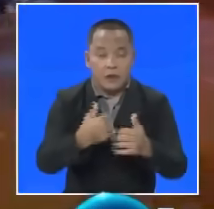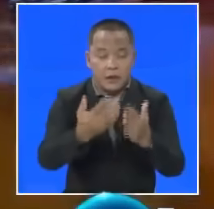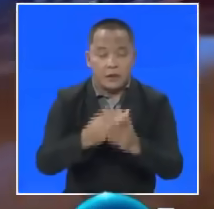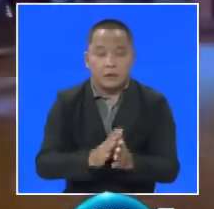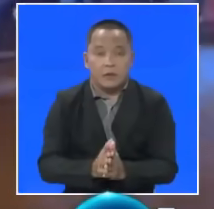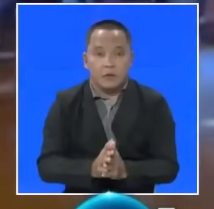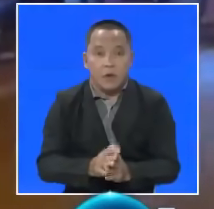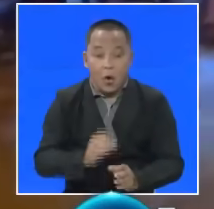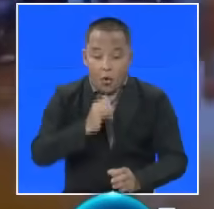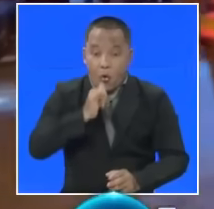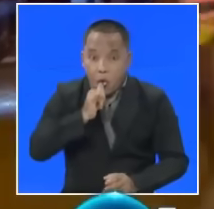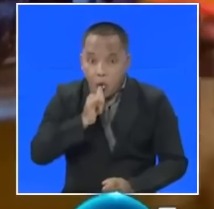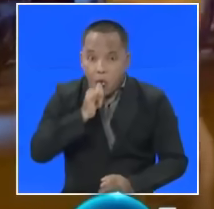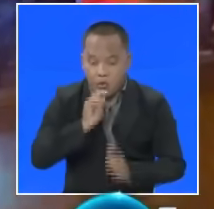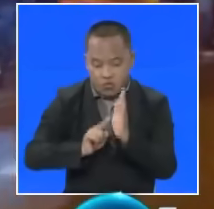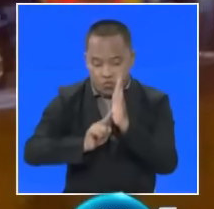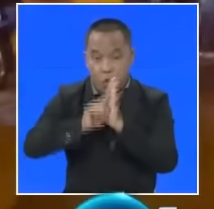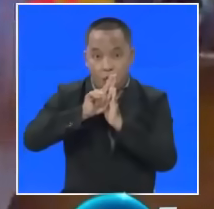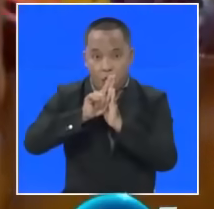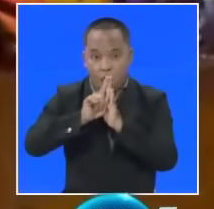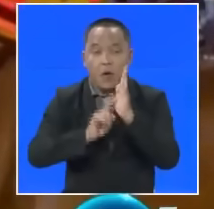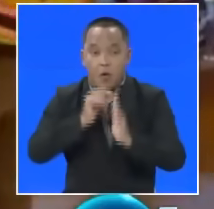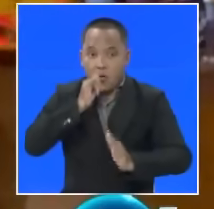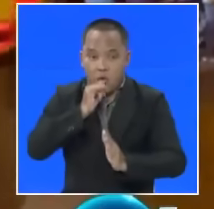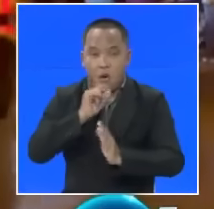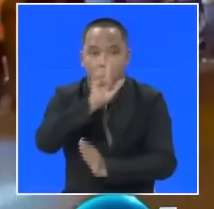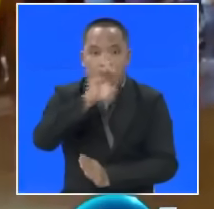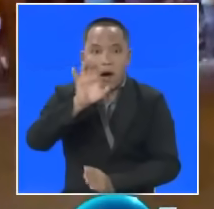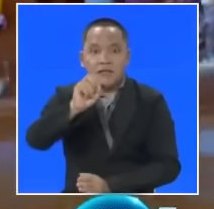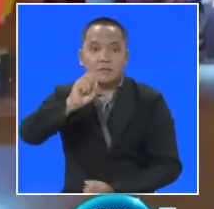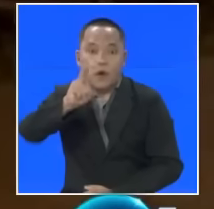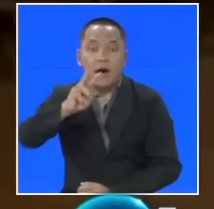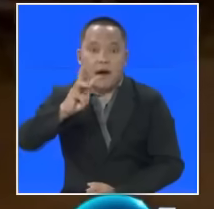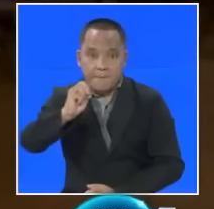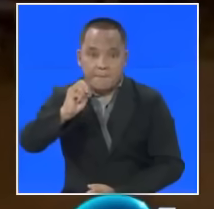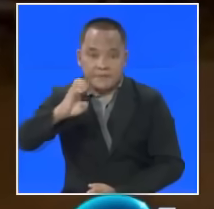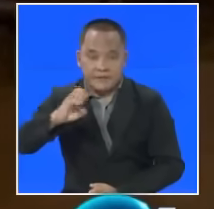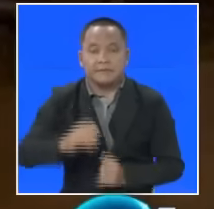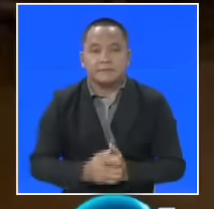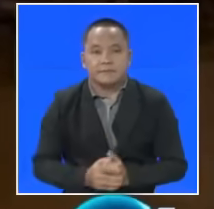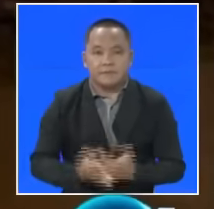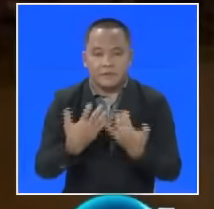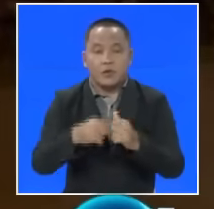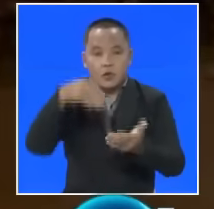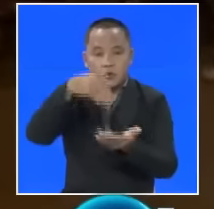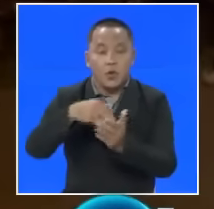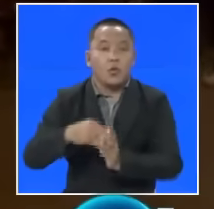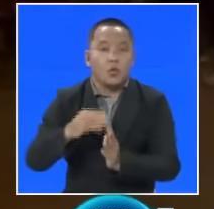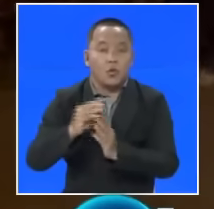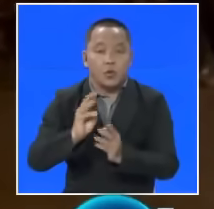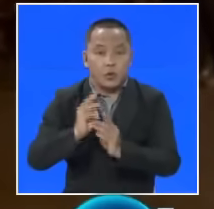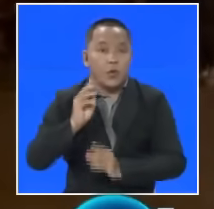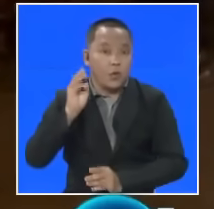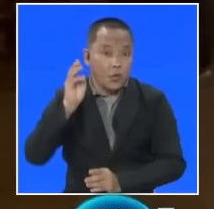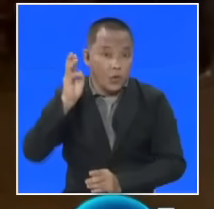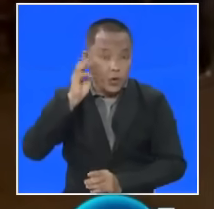พอไปวัดปริมาณแอลกอฮอล์โอ้โหสูงมากค่ะ192มิลลิกรัมเปอร์เซ็นต์นะคะศูนย์วิทยุหน่วยกู้ภัยสว่างบ